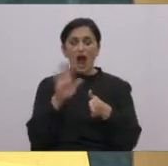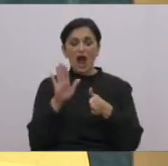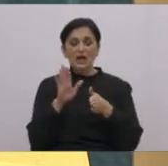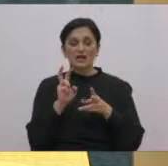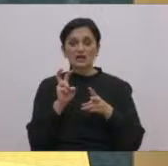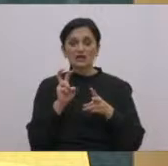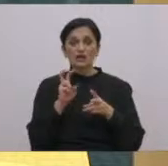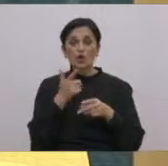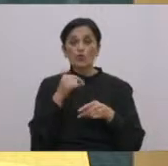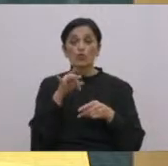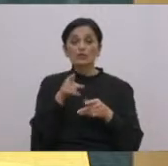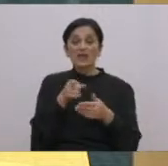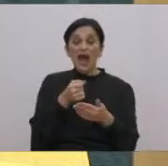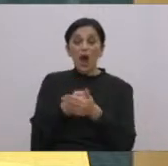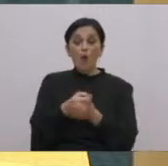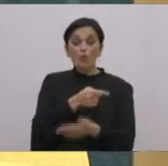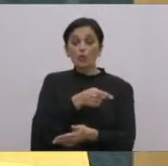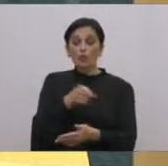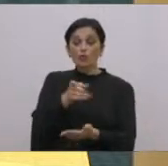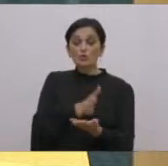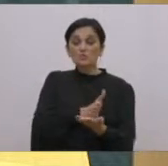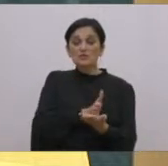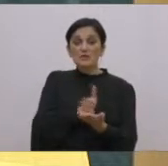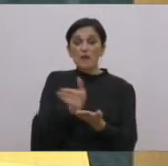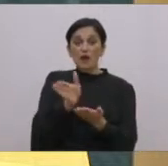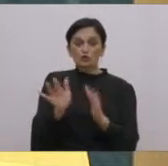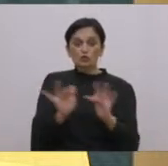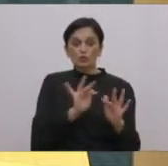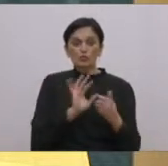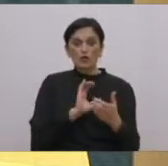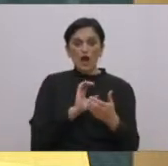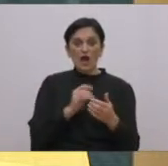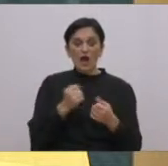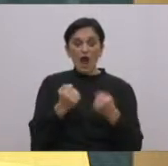ვთქვათ, არაგუდაურამდე მიმართულებით მოძრავ